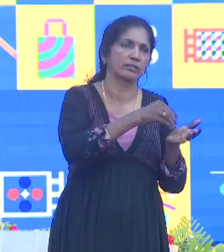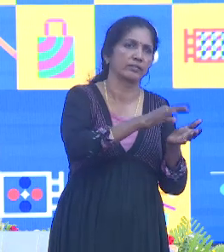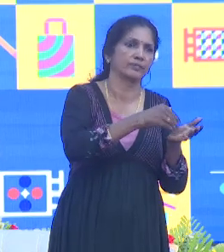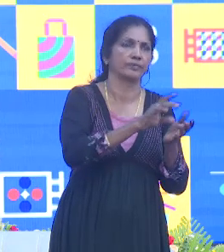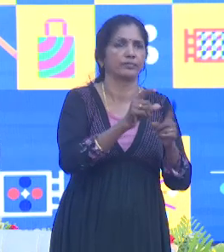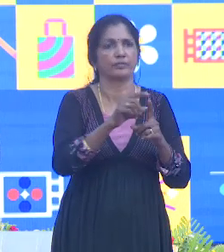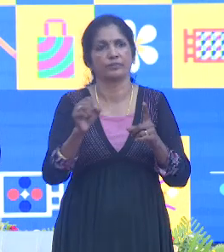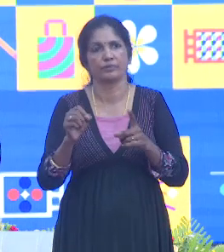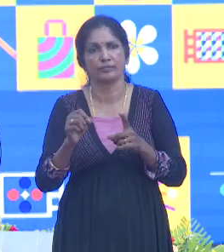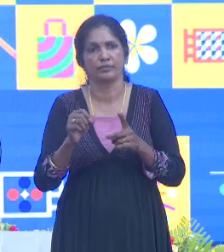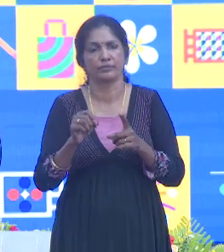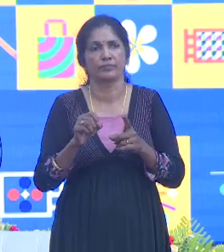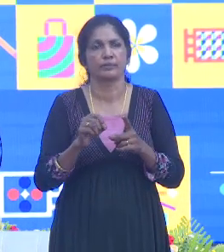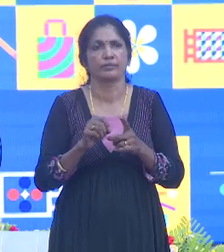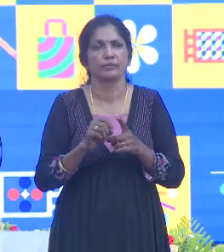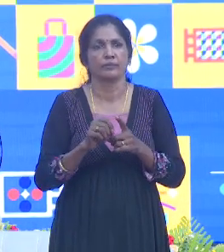Anganiana